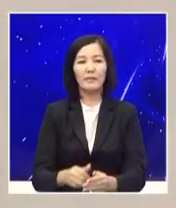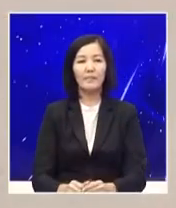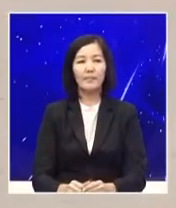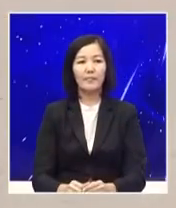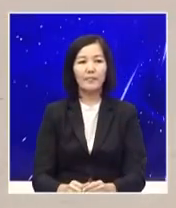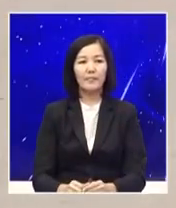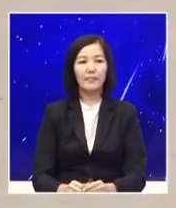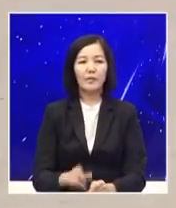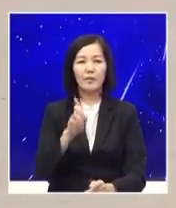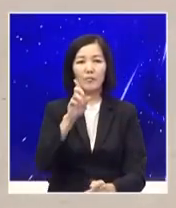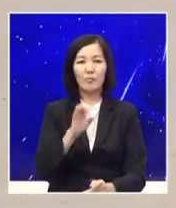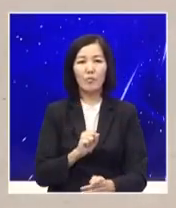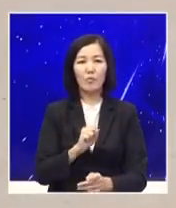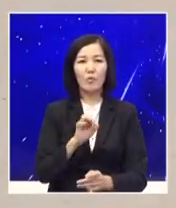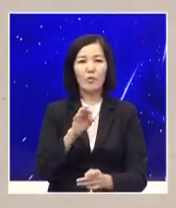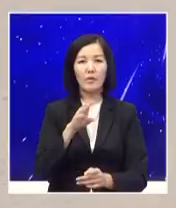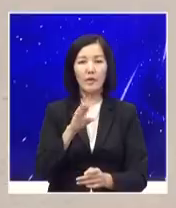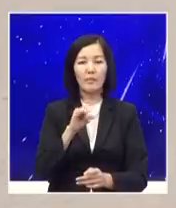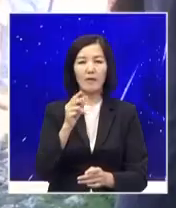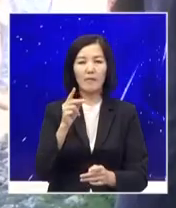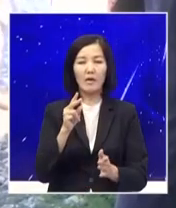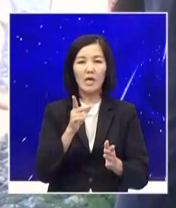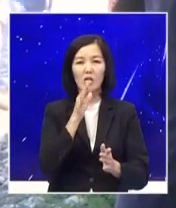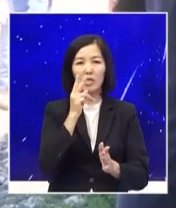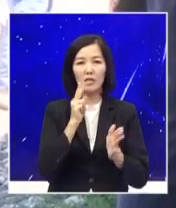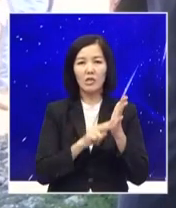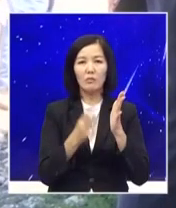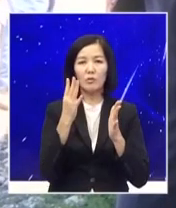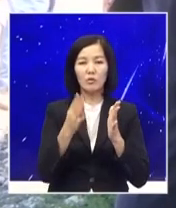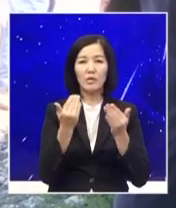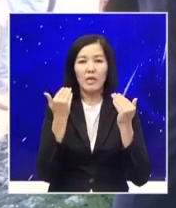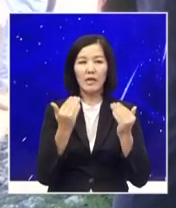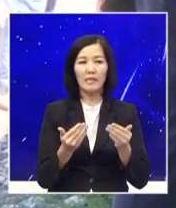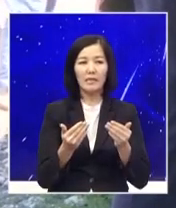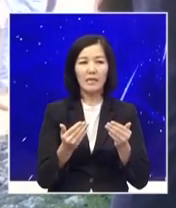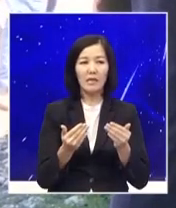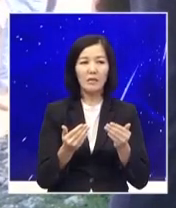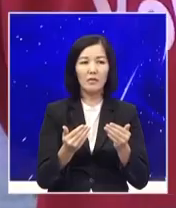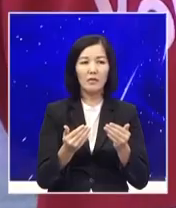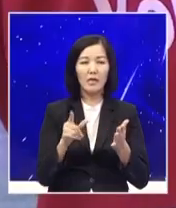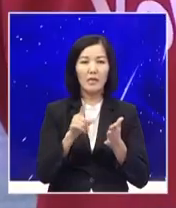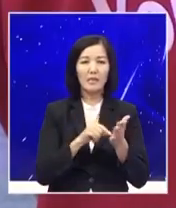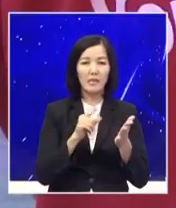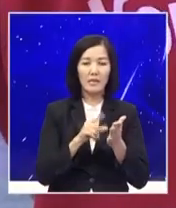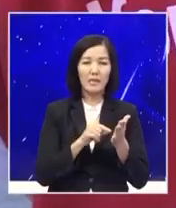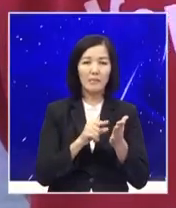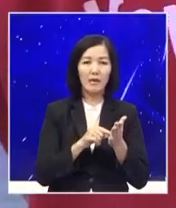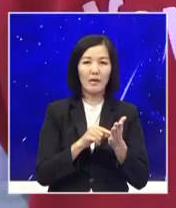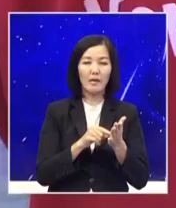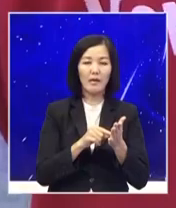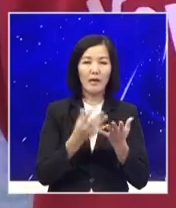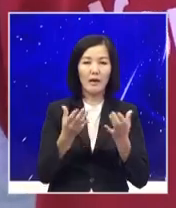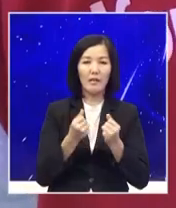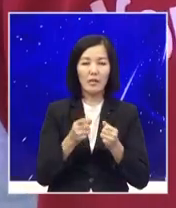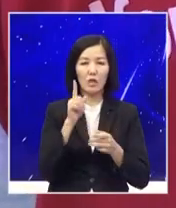Күлзахан Ботабаева жалғызбастана, жасы 74-ті, бұрын саудамен айналысып, тірлік етіпті. Қазір тек зейнетақымен күн көріп келеді. Мына